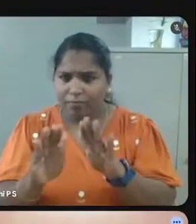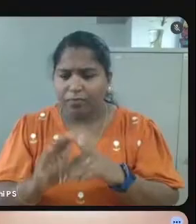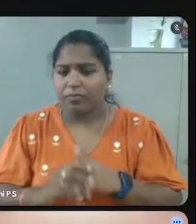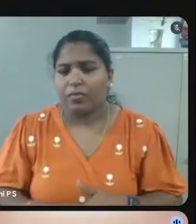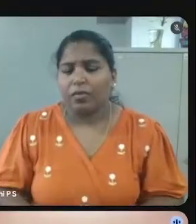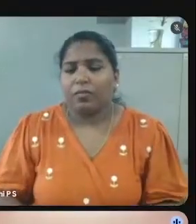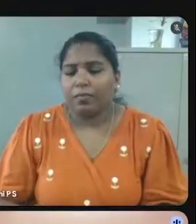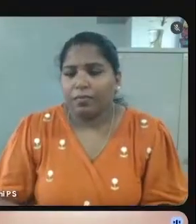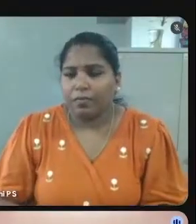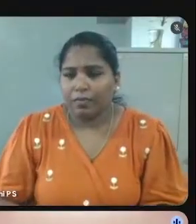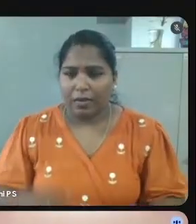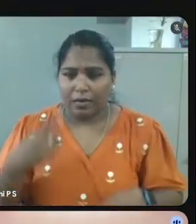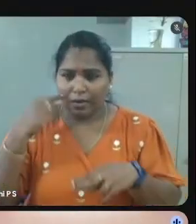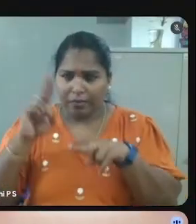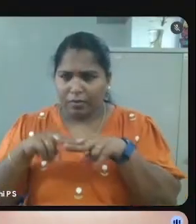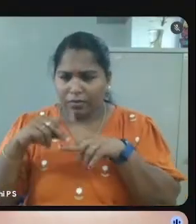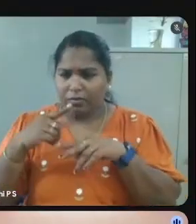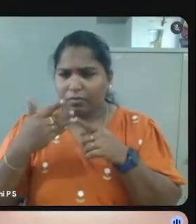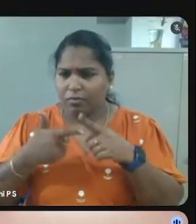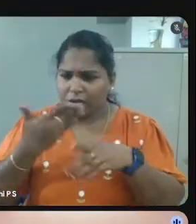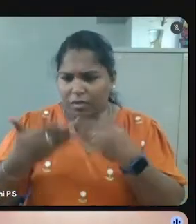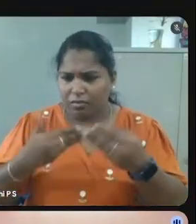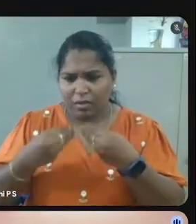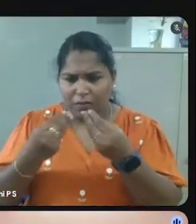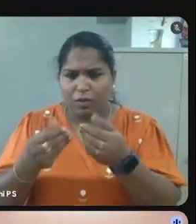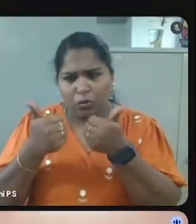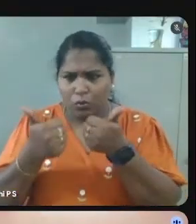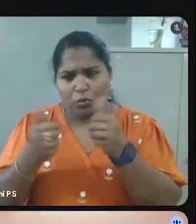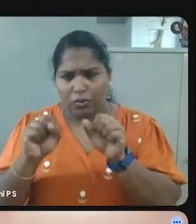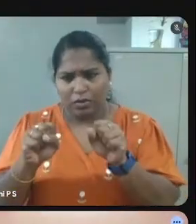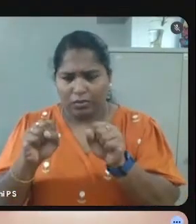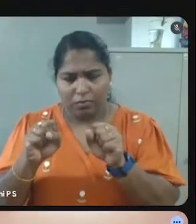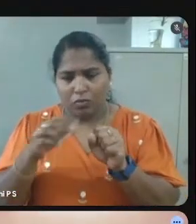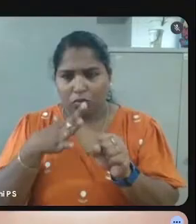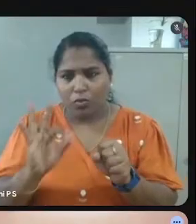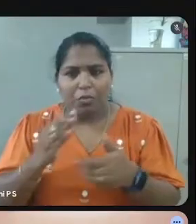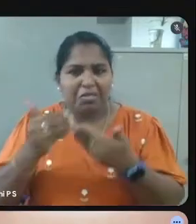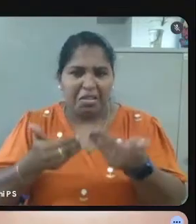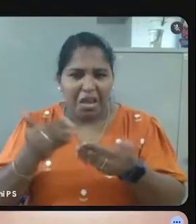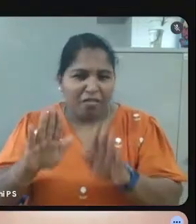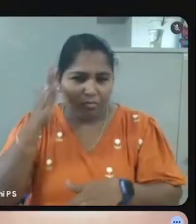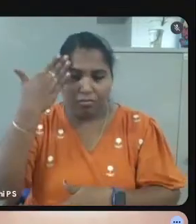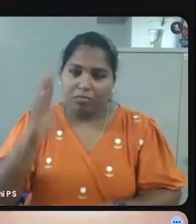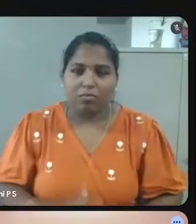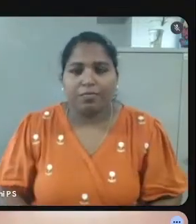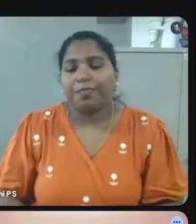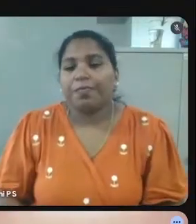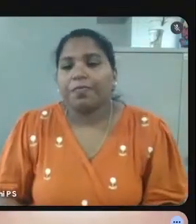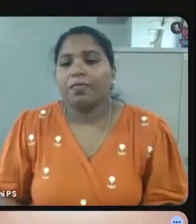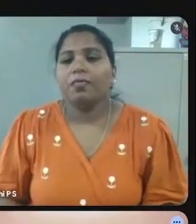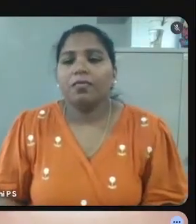ലഭ്യമല്ല. പക്ഷെ അങ്ങനെ ട്രെയിനിങ് കൊടുക്കുന്നത് നല്ല കാര്യമാണ് എന്നാണ് സാർ പറഞ്ഞത്.